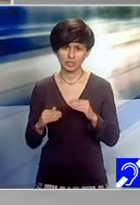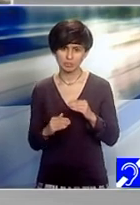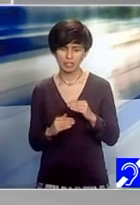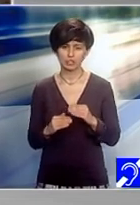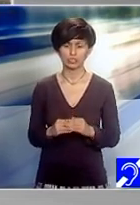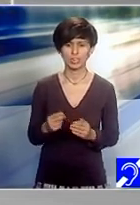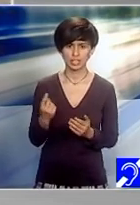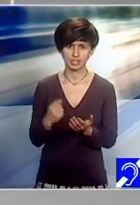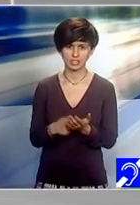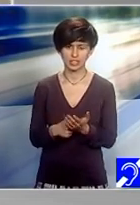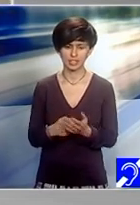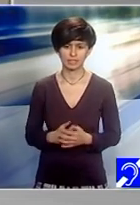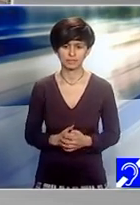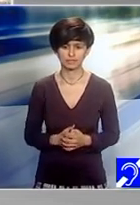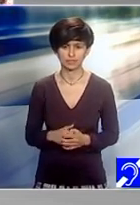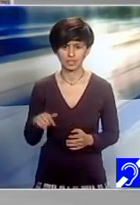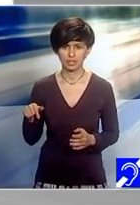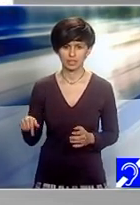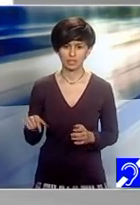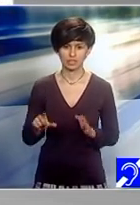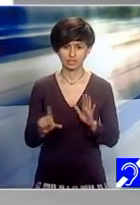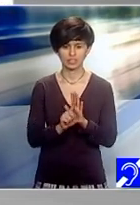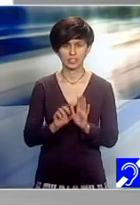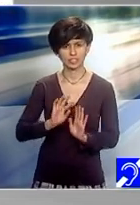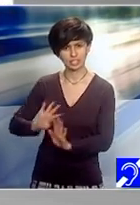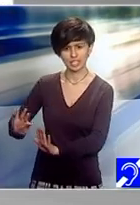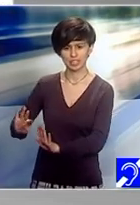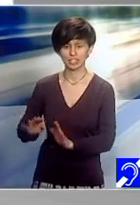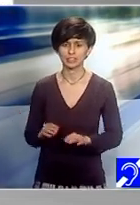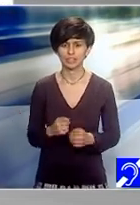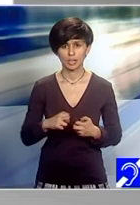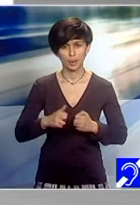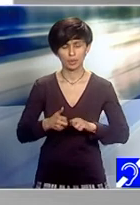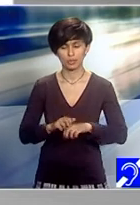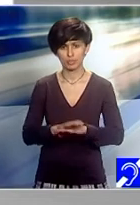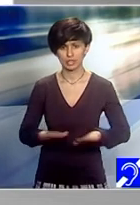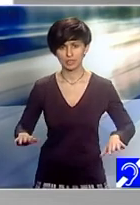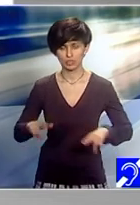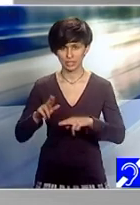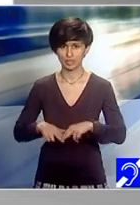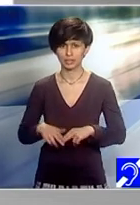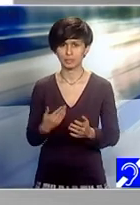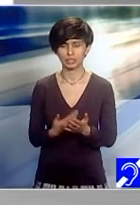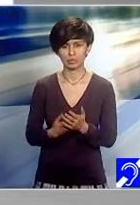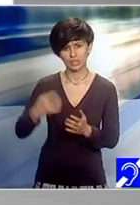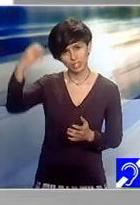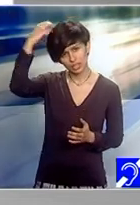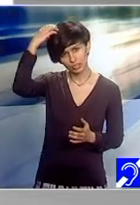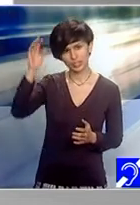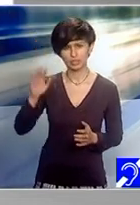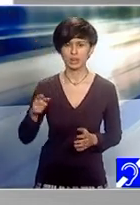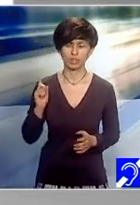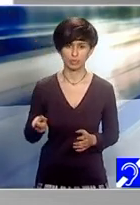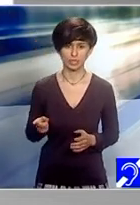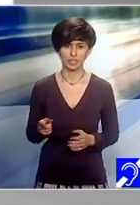lefurile. Chiar dacă această ordonanță s-a retras, totuși problema de fond rămâne, pentru că actualul guvern are obligații pe care de